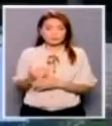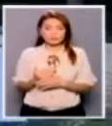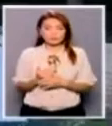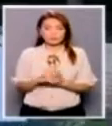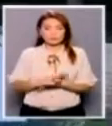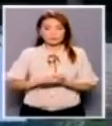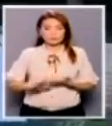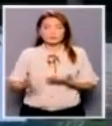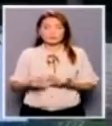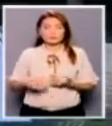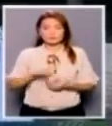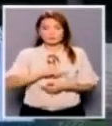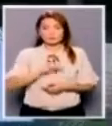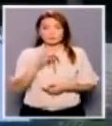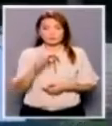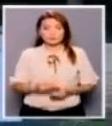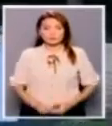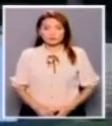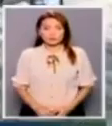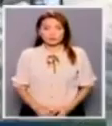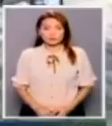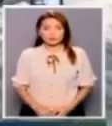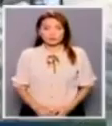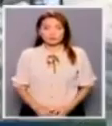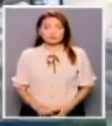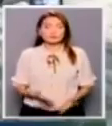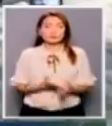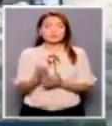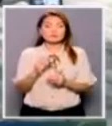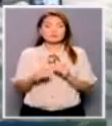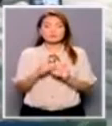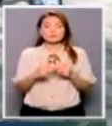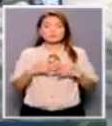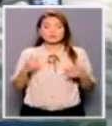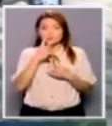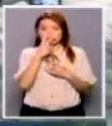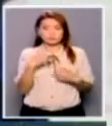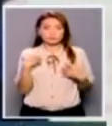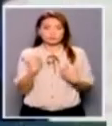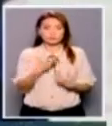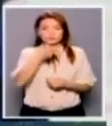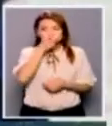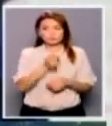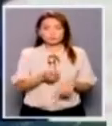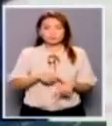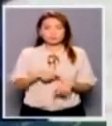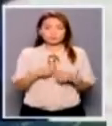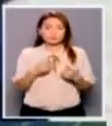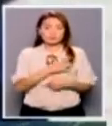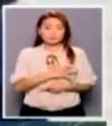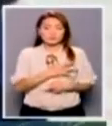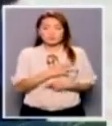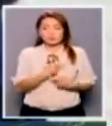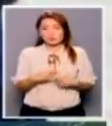аулаларын тазалау деген сияқты жұмыстарымызды атқарып шықтық. Мұндағы қызмет алушылардың көздерінен сарғайған сағынышты өзекті